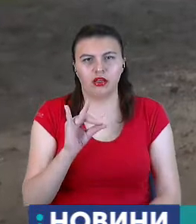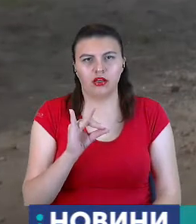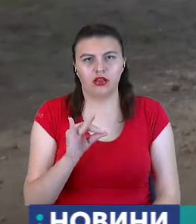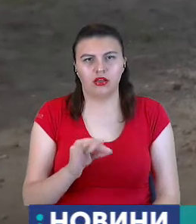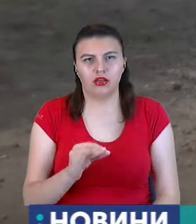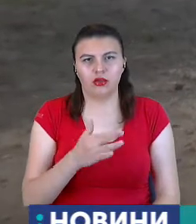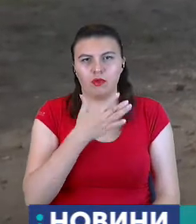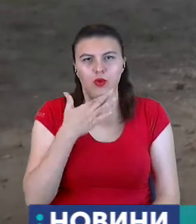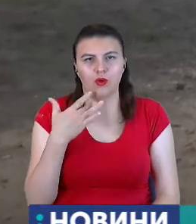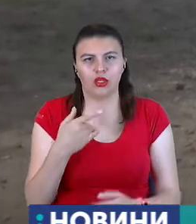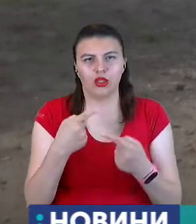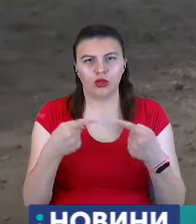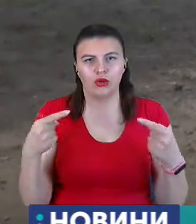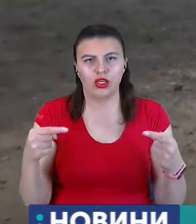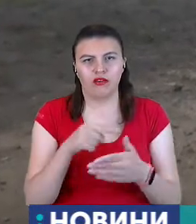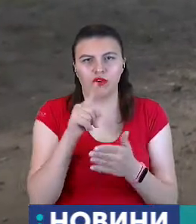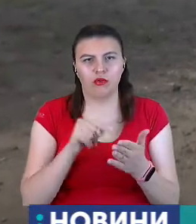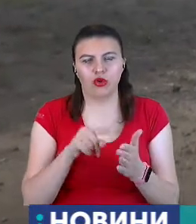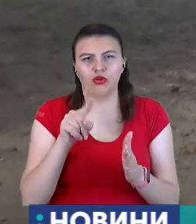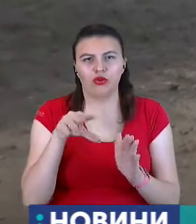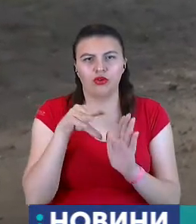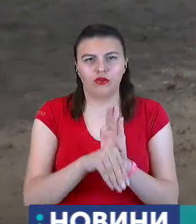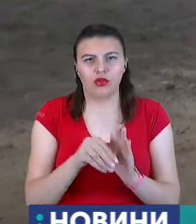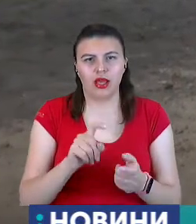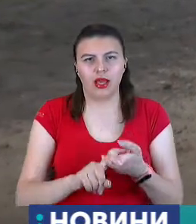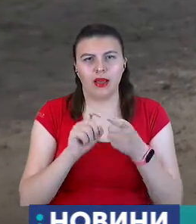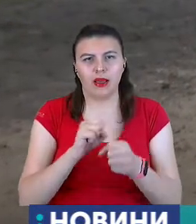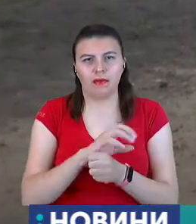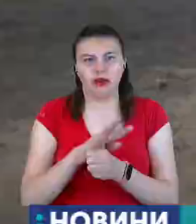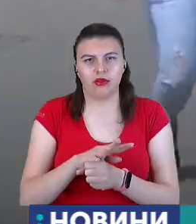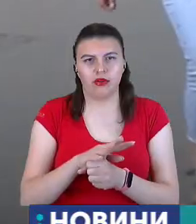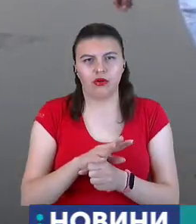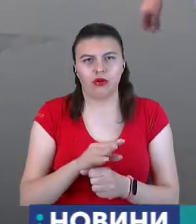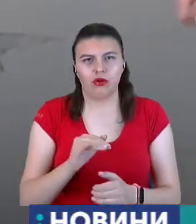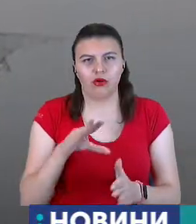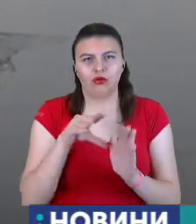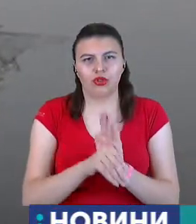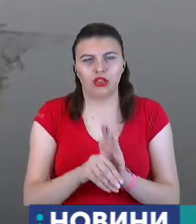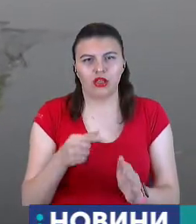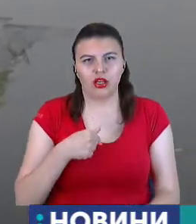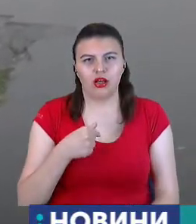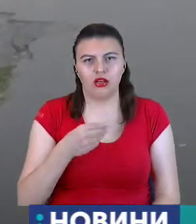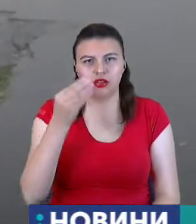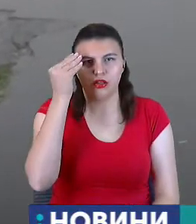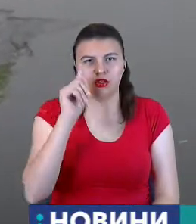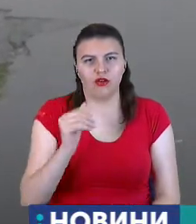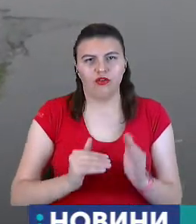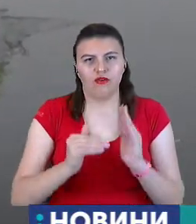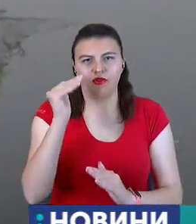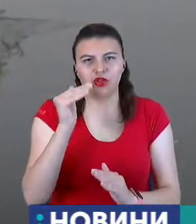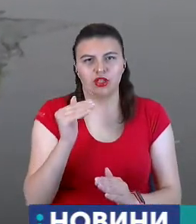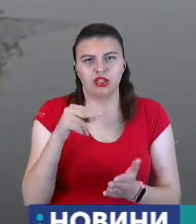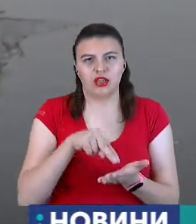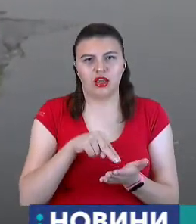и многие другие вопросы, в том числе и эпидемический порог учитывать. Я считаю, что вышестоящим органам